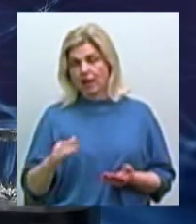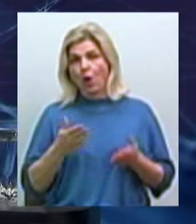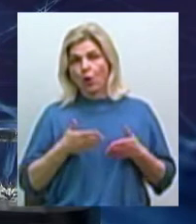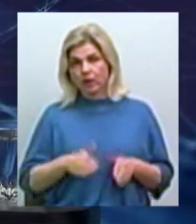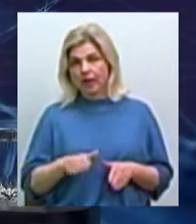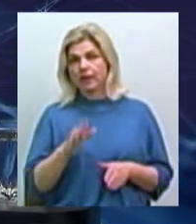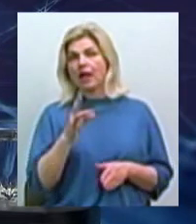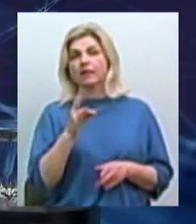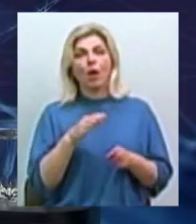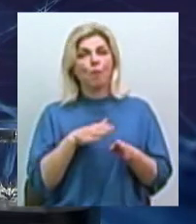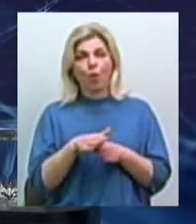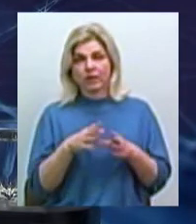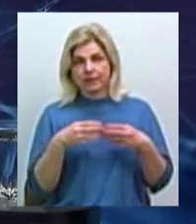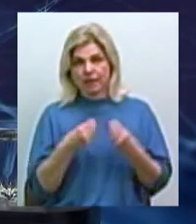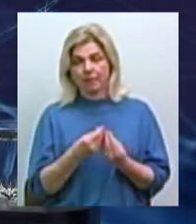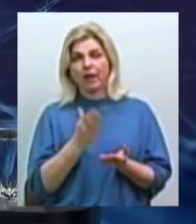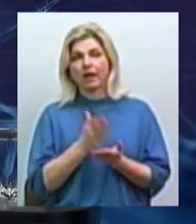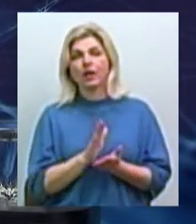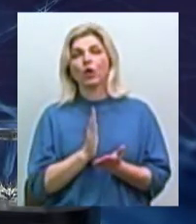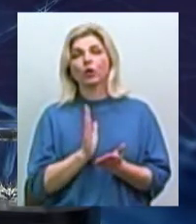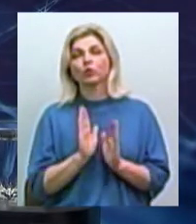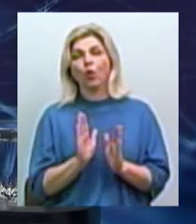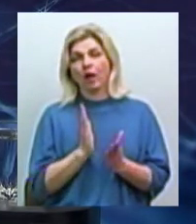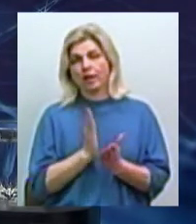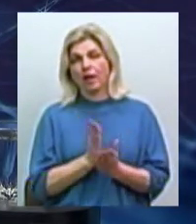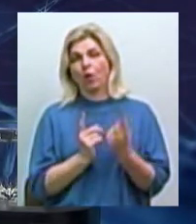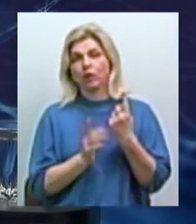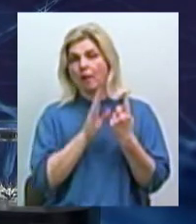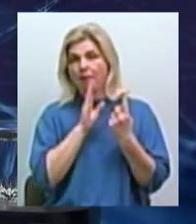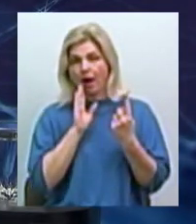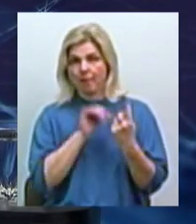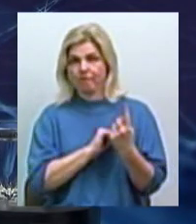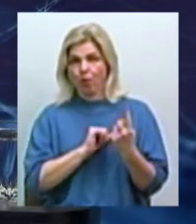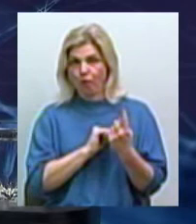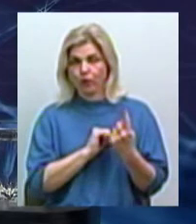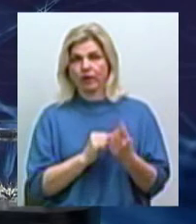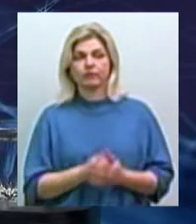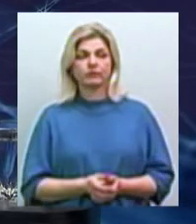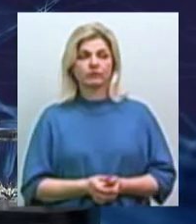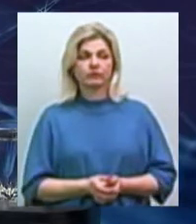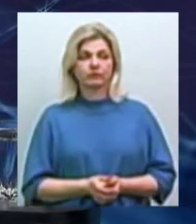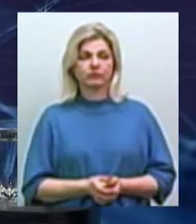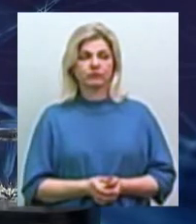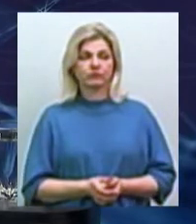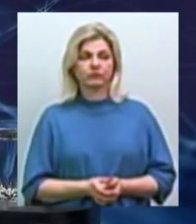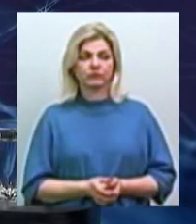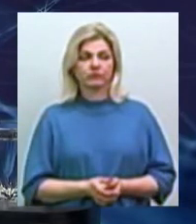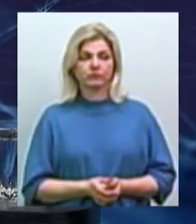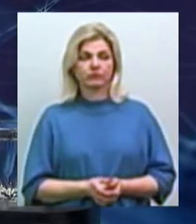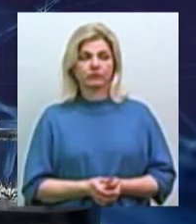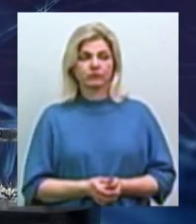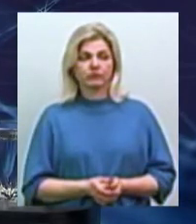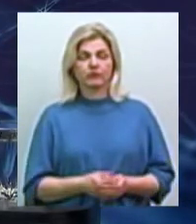сім'ї, тобто є лише мама. Так, її виховує мама. Її виховує мама, то відповідно